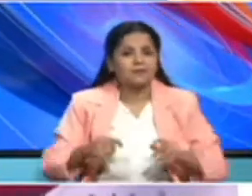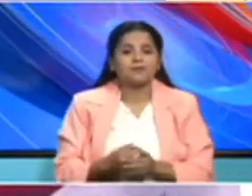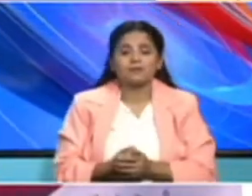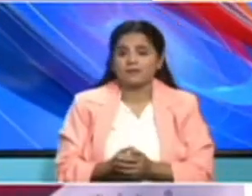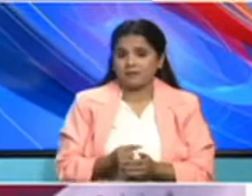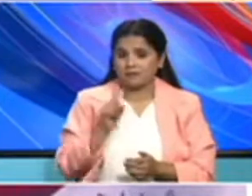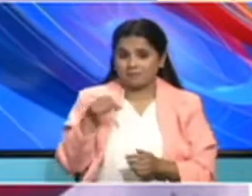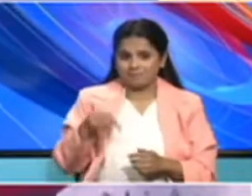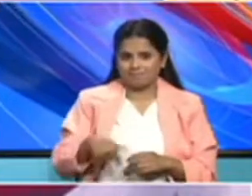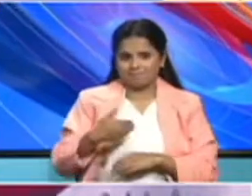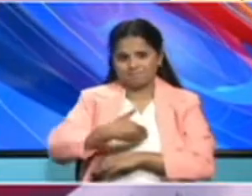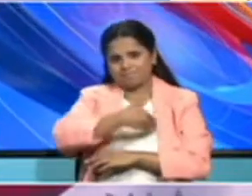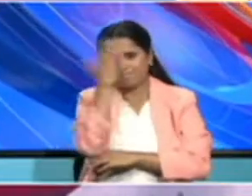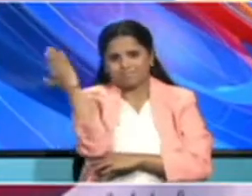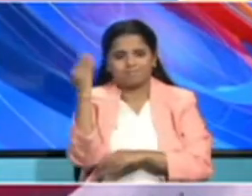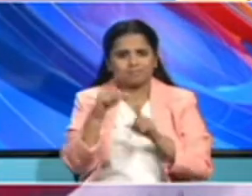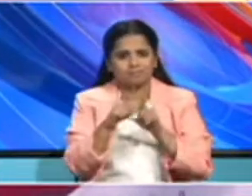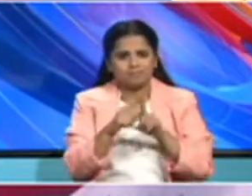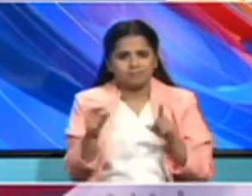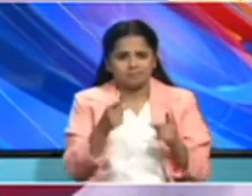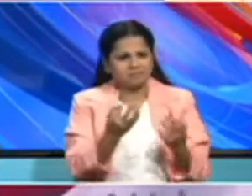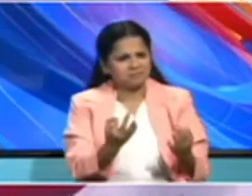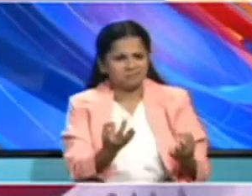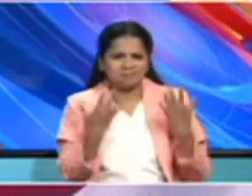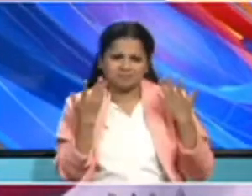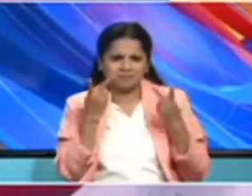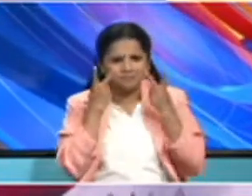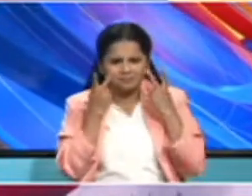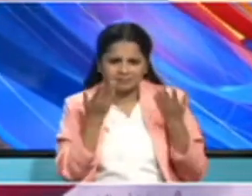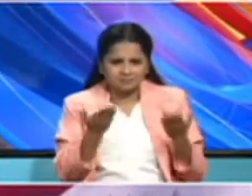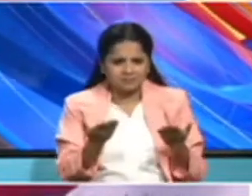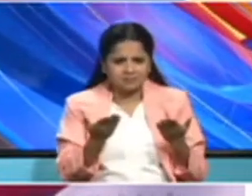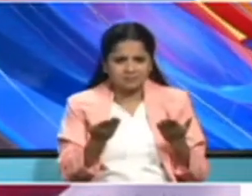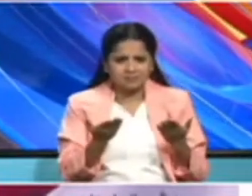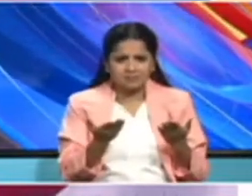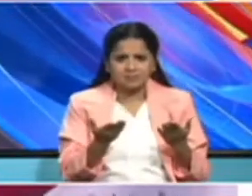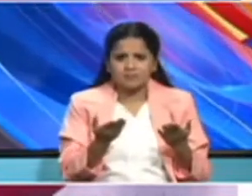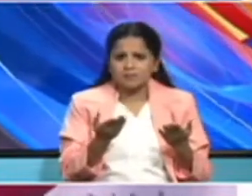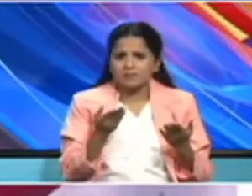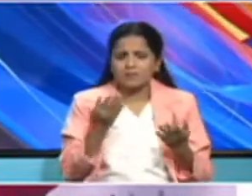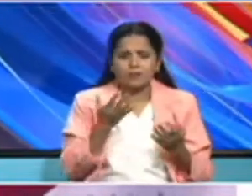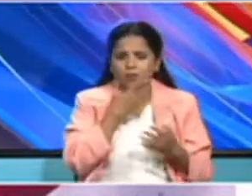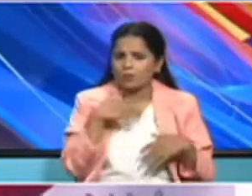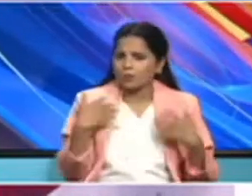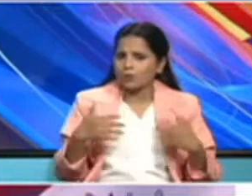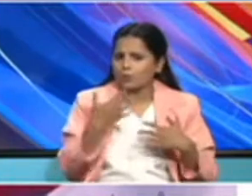जब आयोजन इतना अद्भुत और अद्वितीय हो